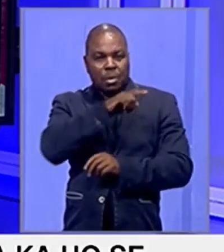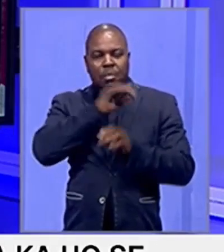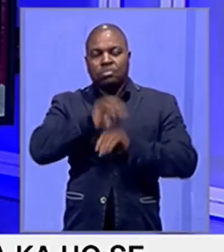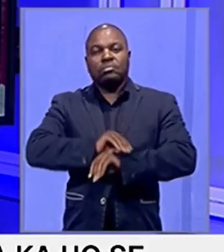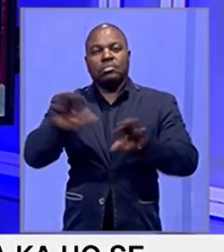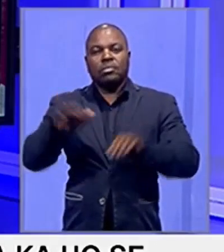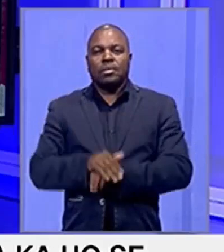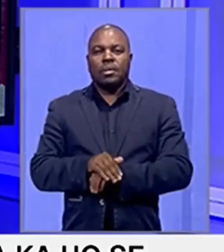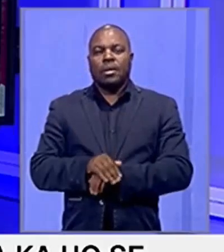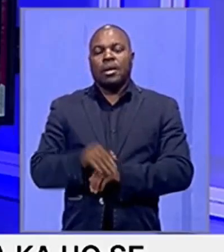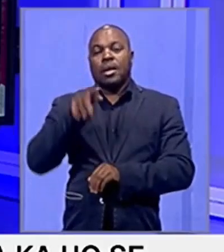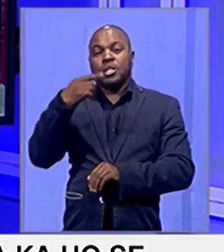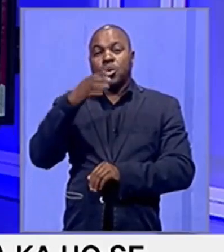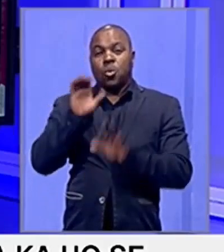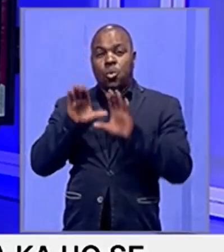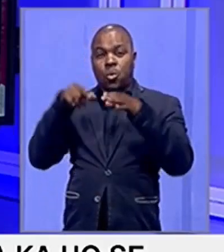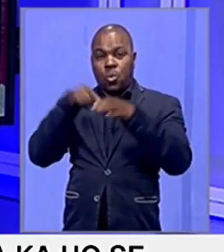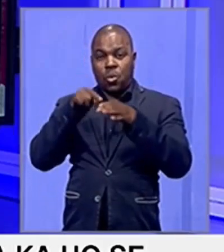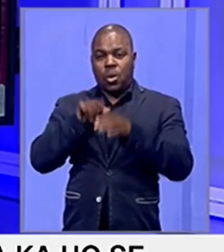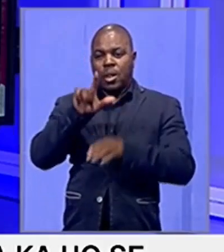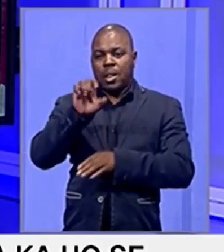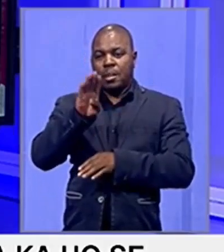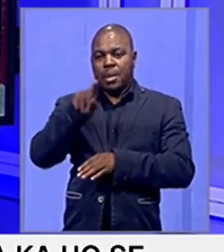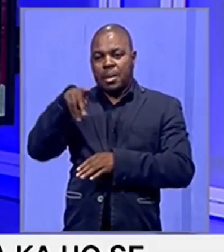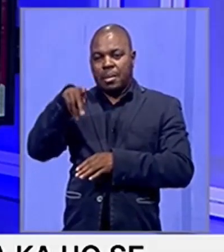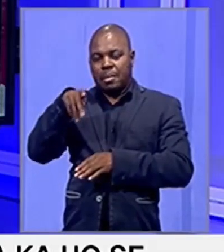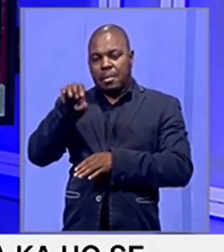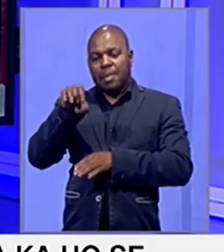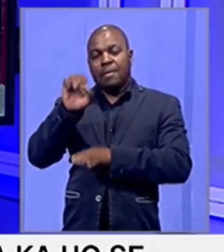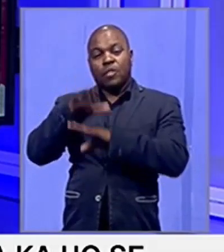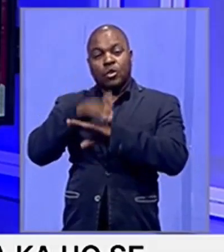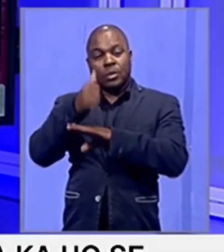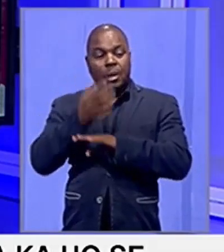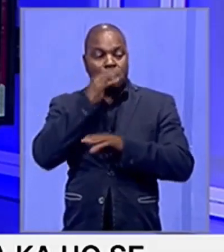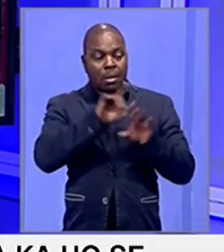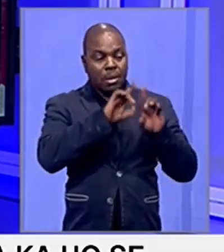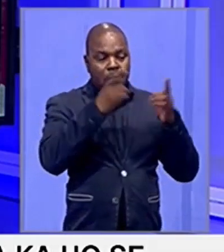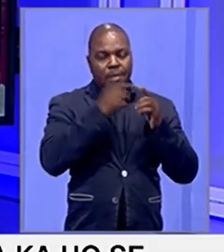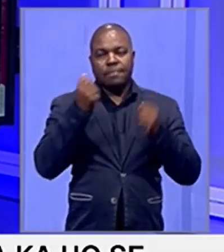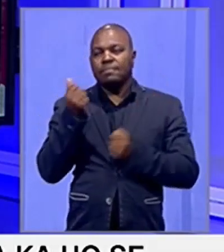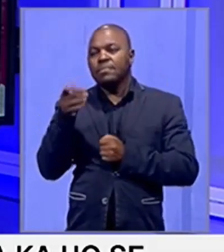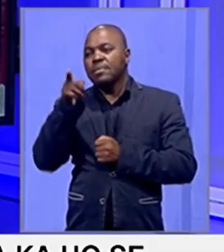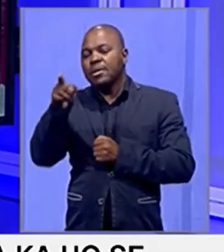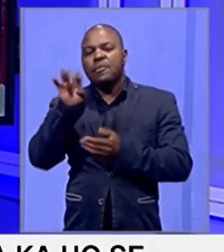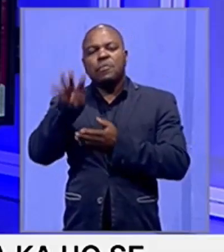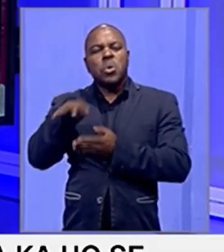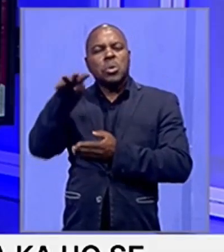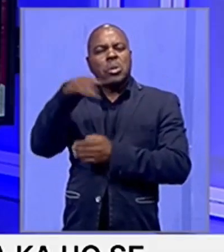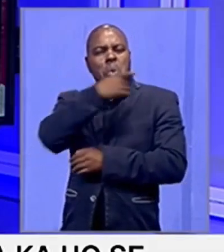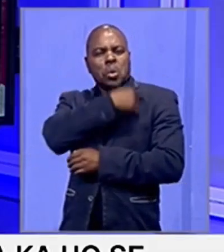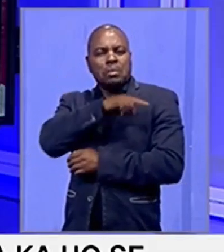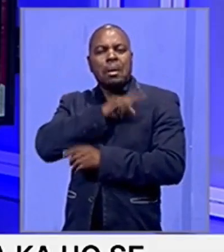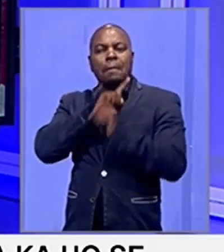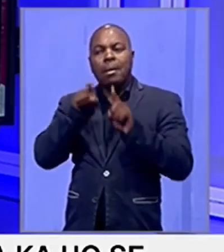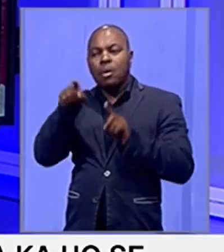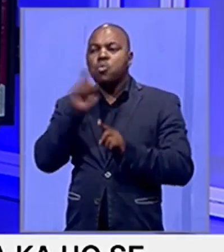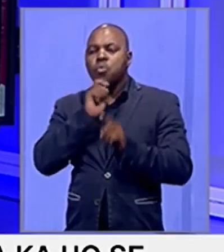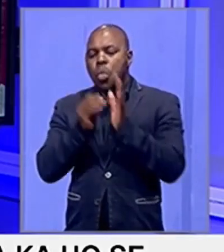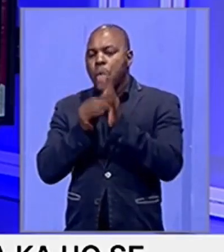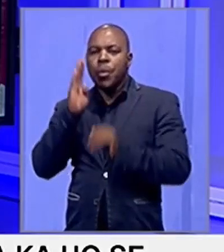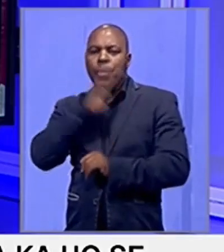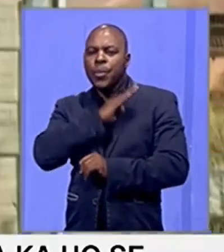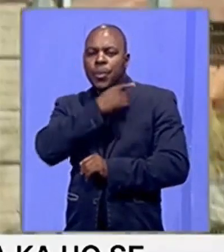wa Contilebebe Foundation o re lefapha le abile dithendara tsa mashala ho dipetlele tse 14 tse sa sebediseng mashala.